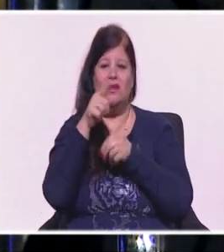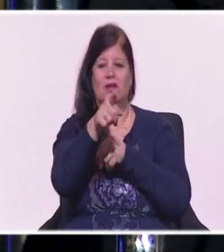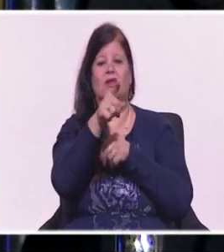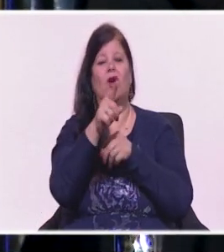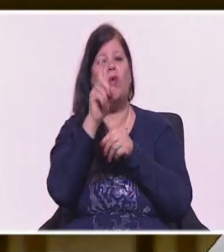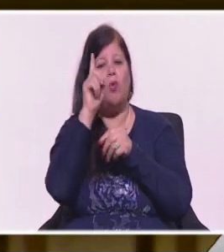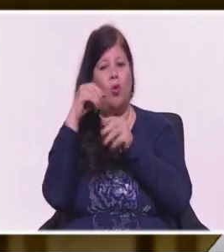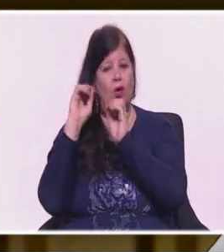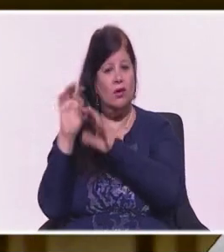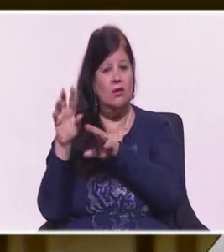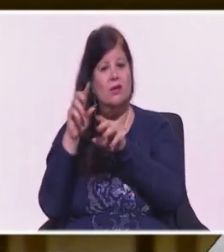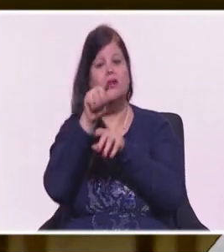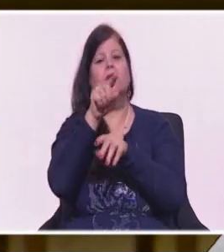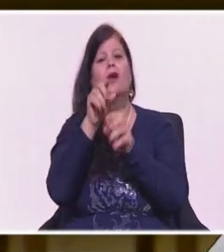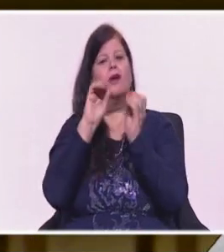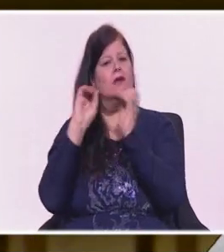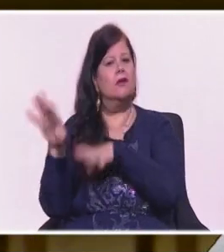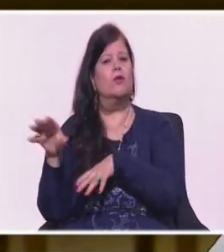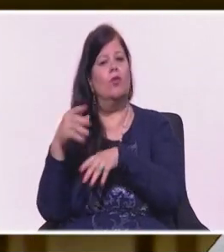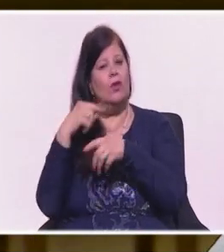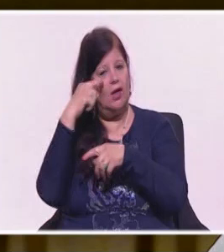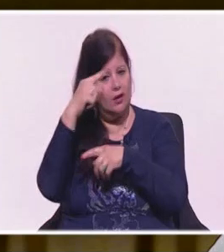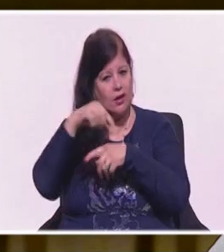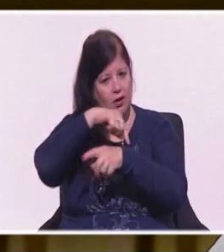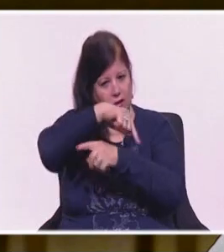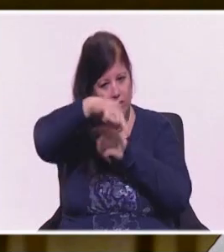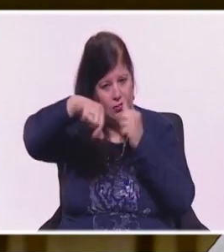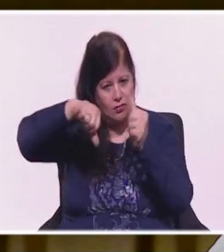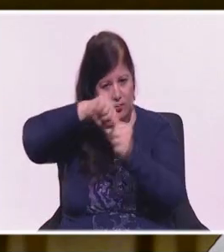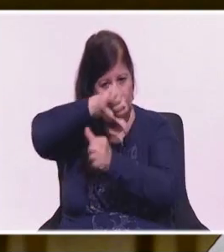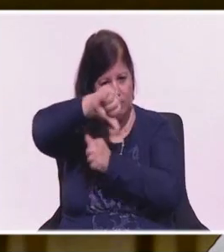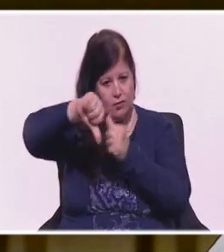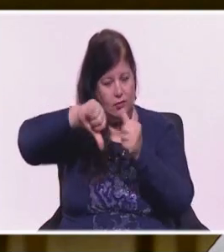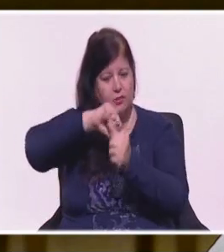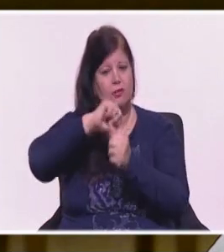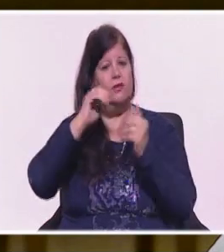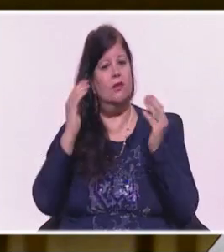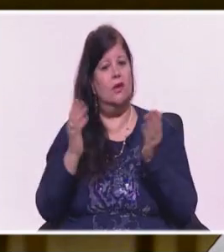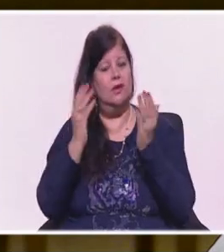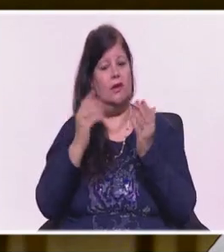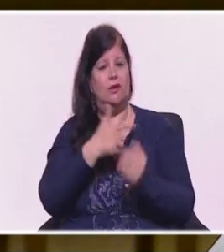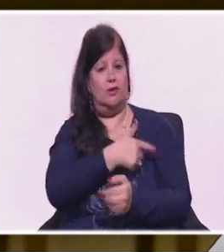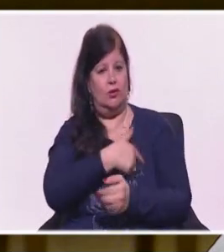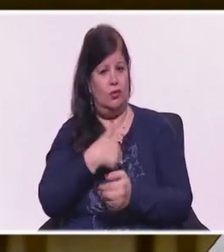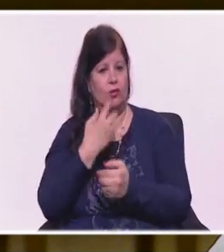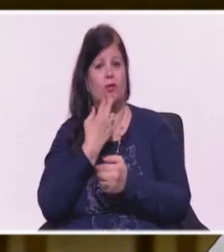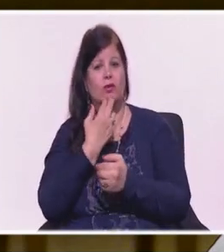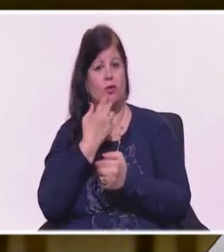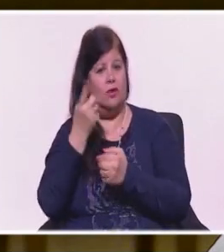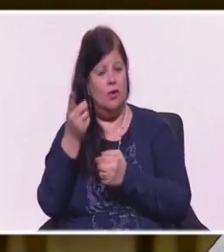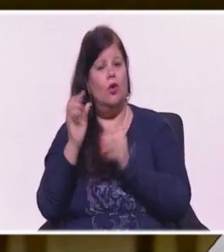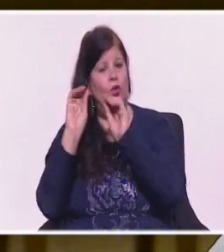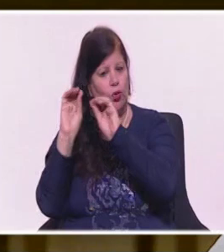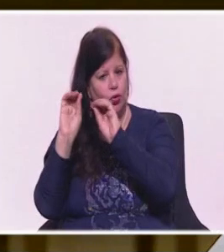هتترمي. وافتكر والأيام دول. أتمنى أن أي حد يشوف المواطن هشام ده موجود في إيطاليا بلغوا الرسالة